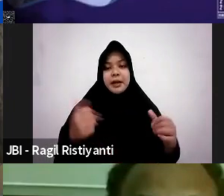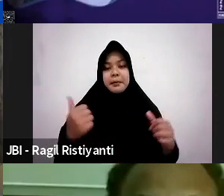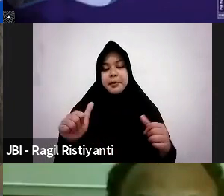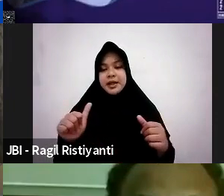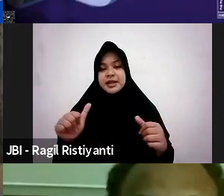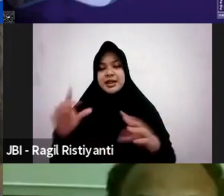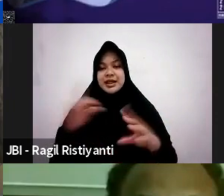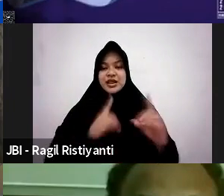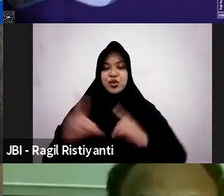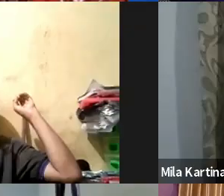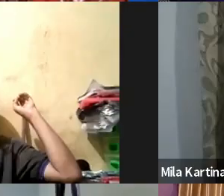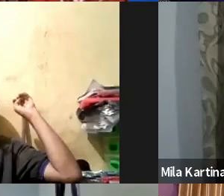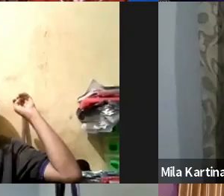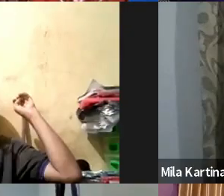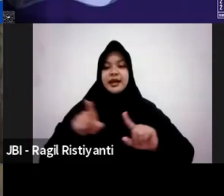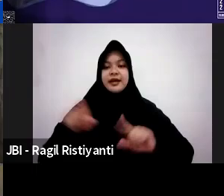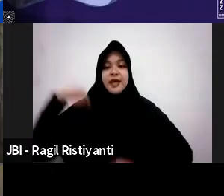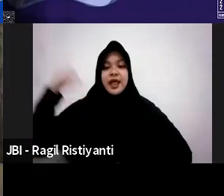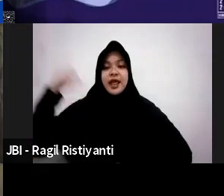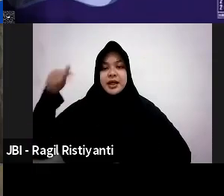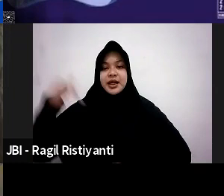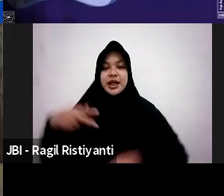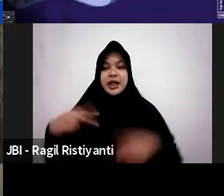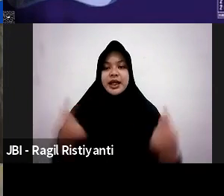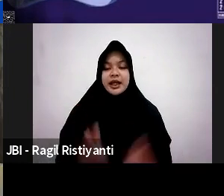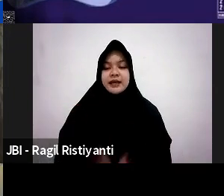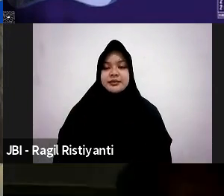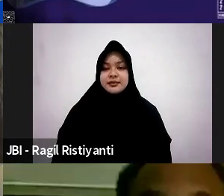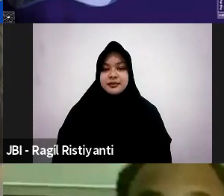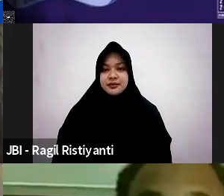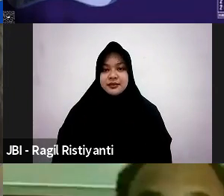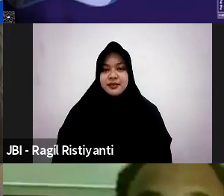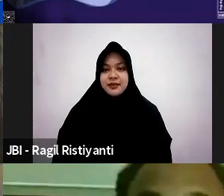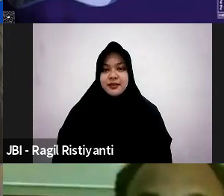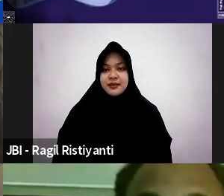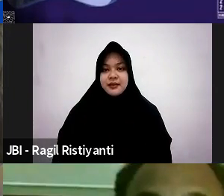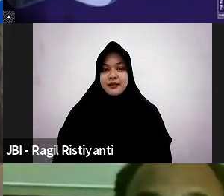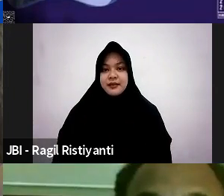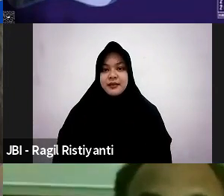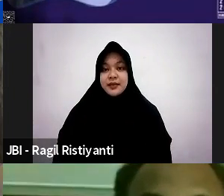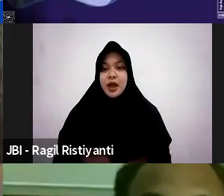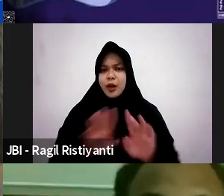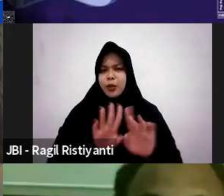dari film ini Nah kita akan Buka tanya-jawab